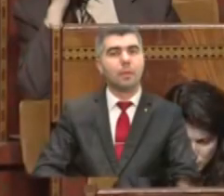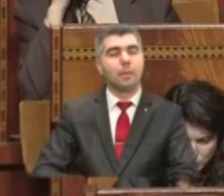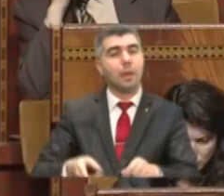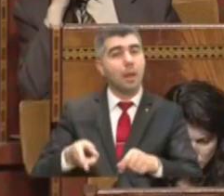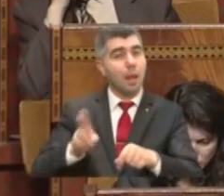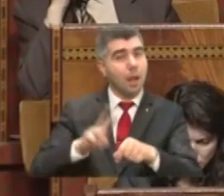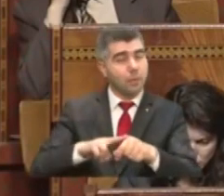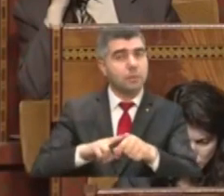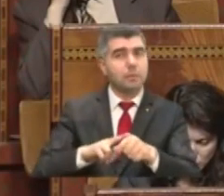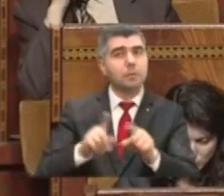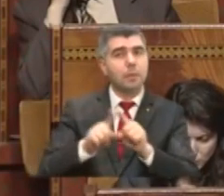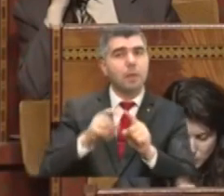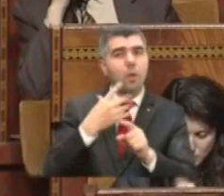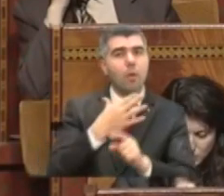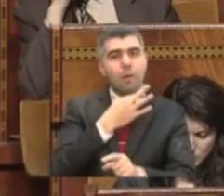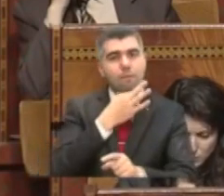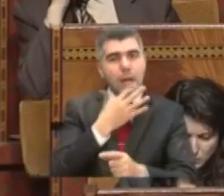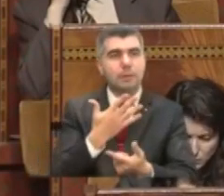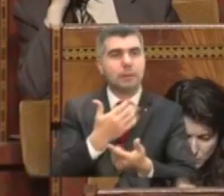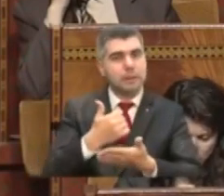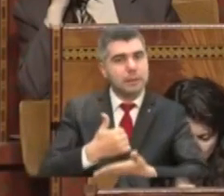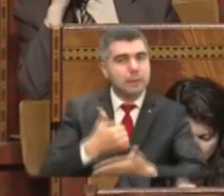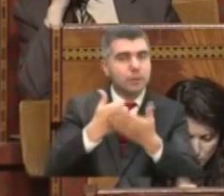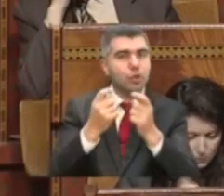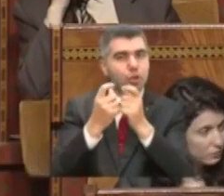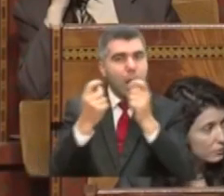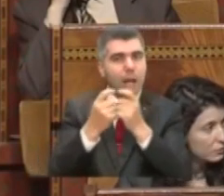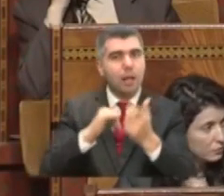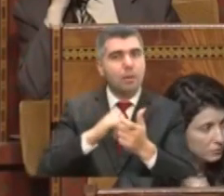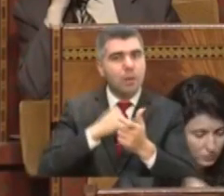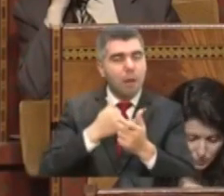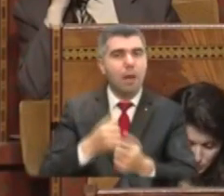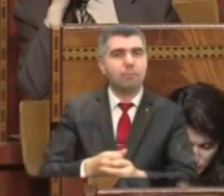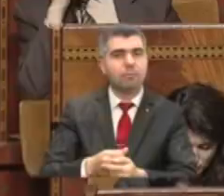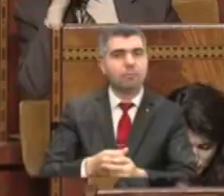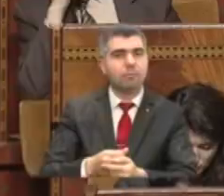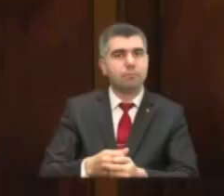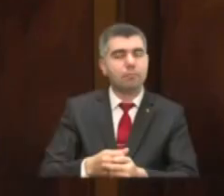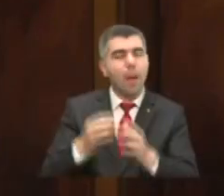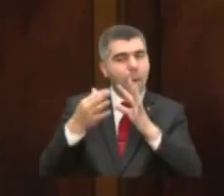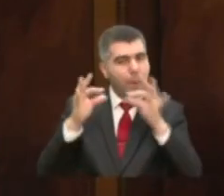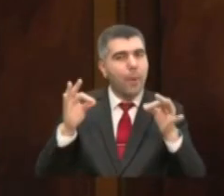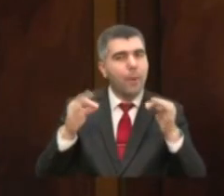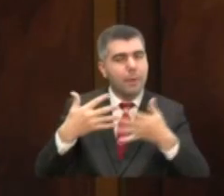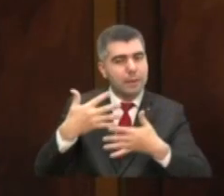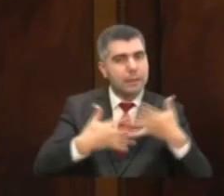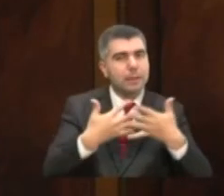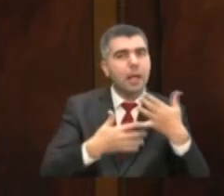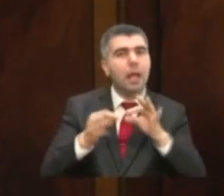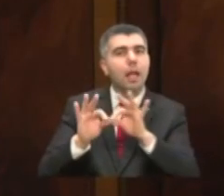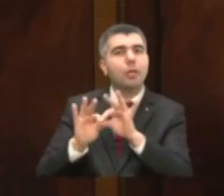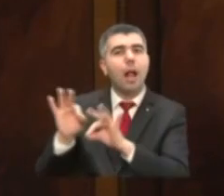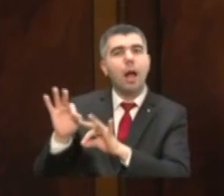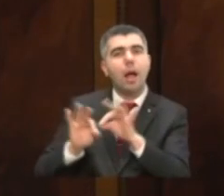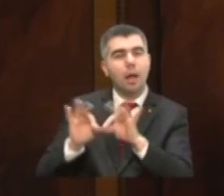هاد الجانب ديال التسهيل ديال إنشاء المقاولات، هناك أيضا عدد من الإجراءات لتسهيل إنشاء